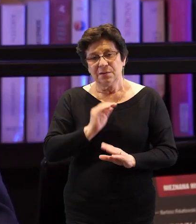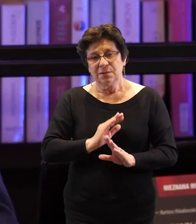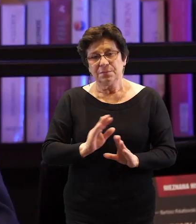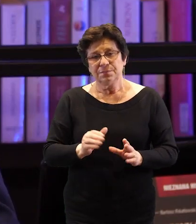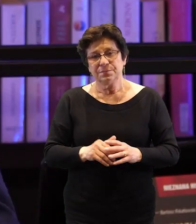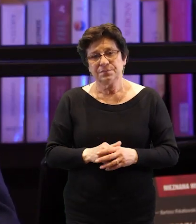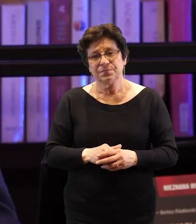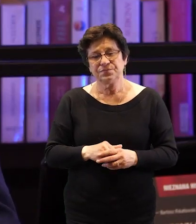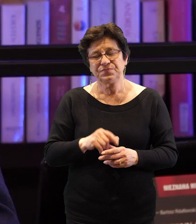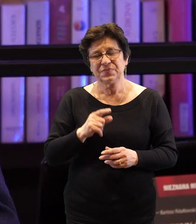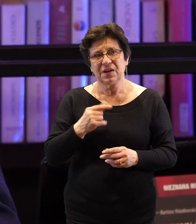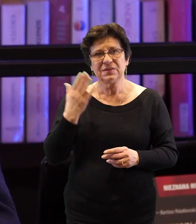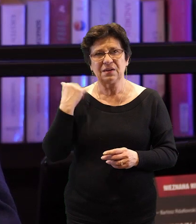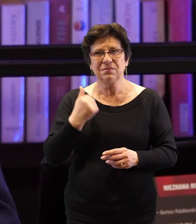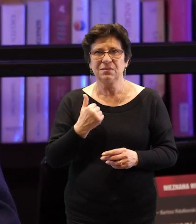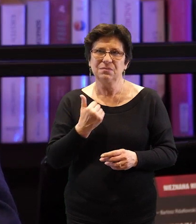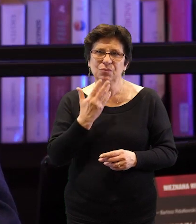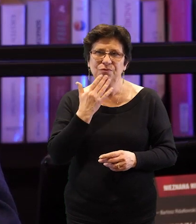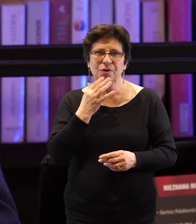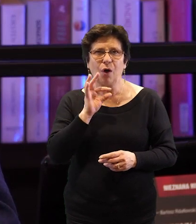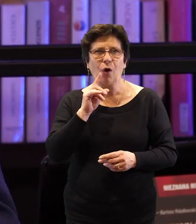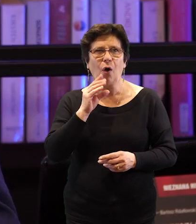traktowany jako propaganda